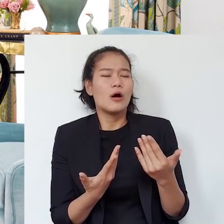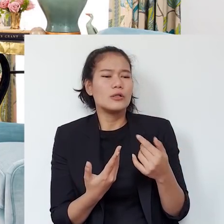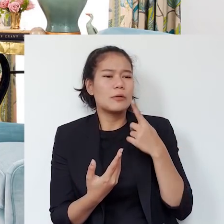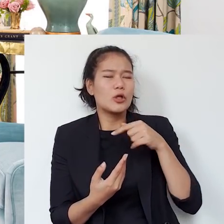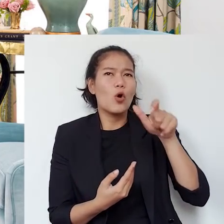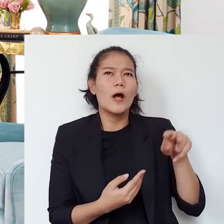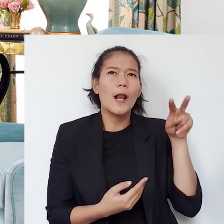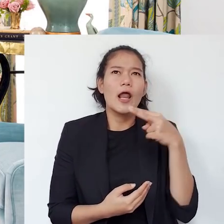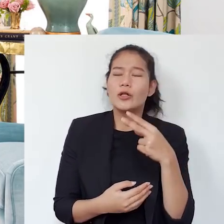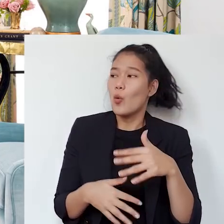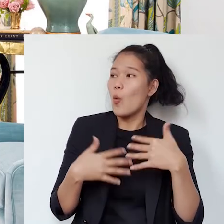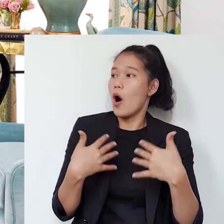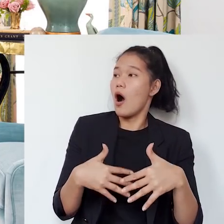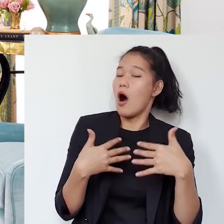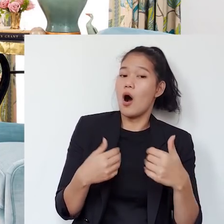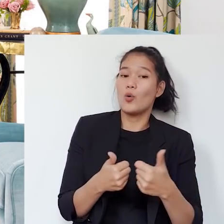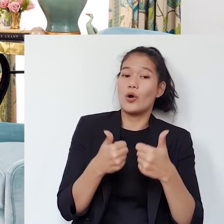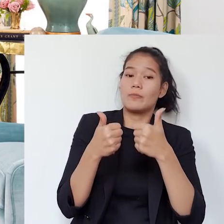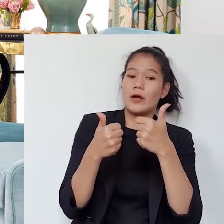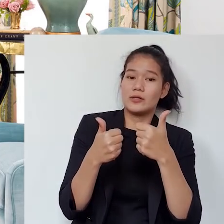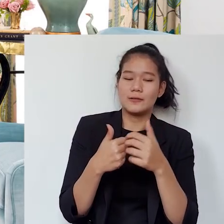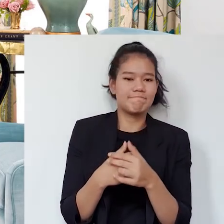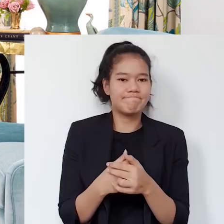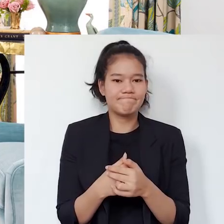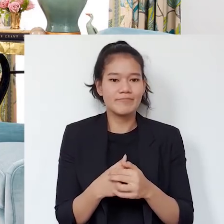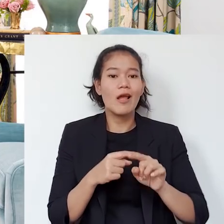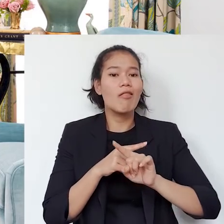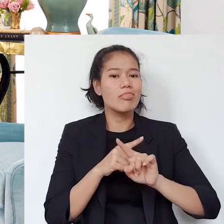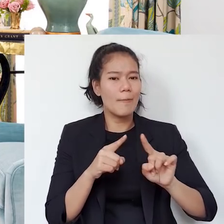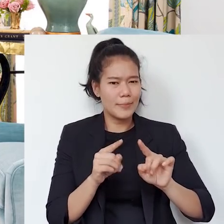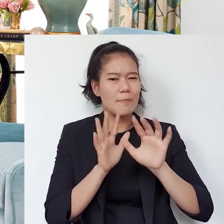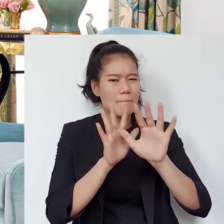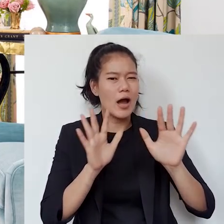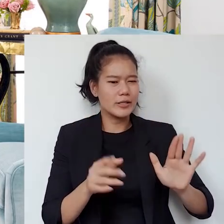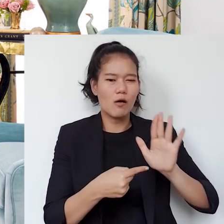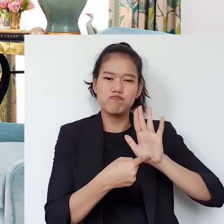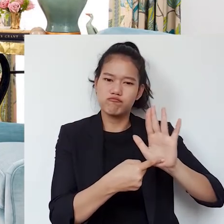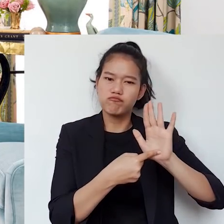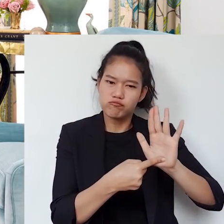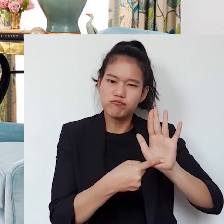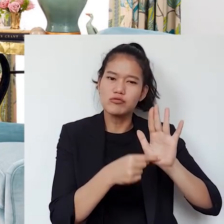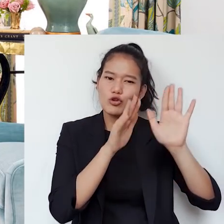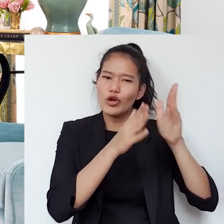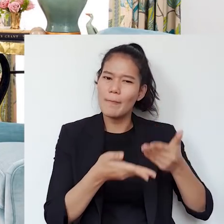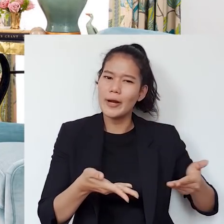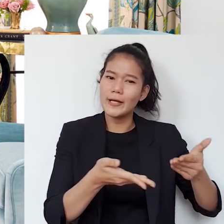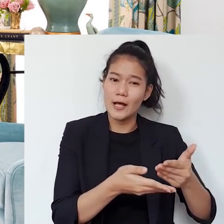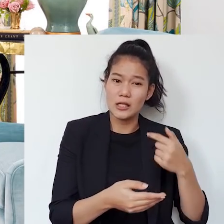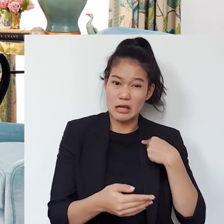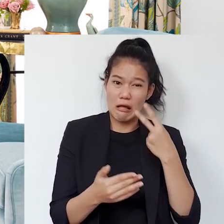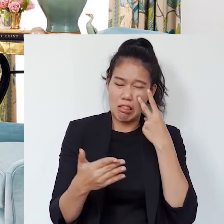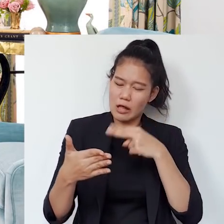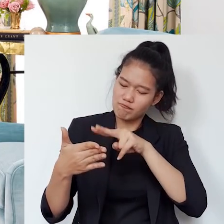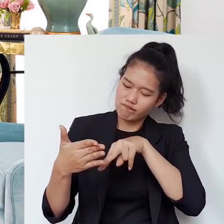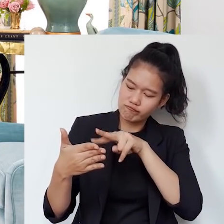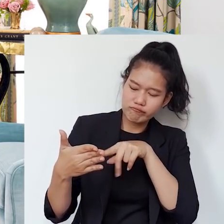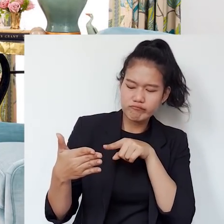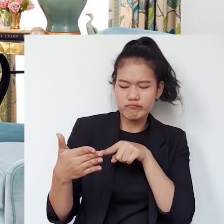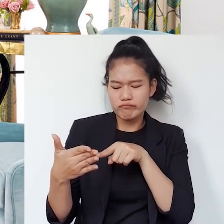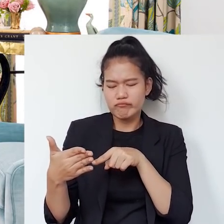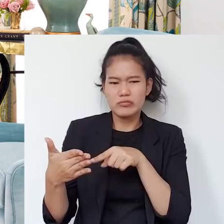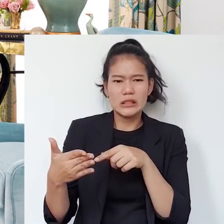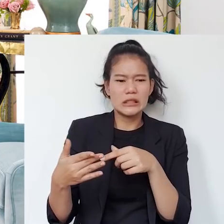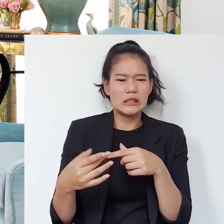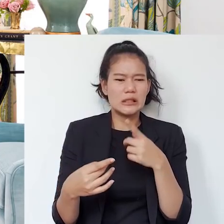wah ini luar biasa orang ini. Justru banyak postingan-postingan di media sosial yang saya temukan, postingan-postingan